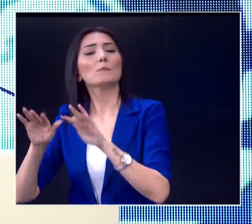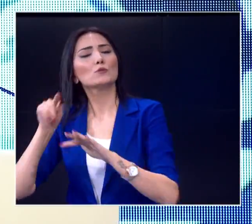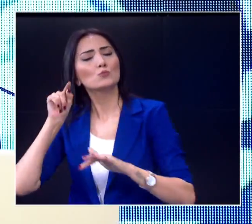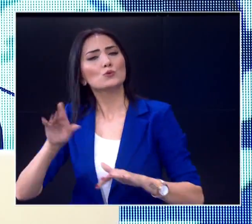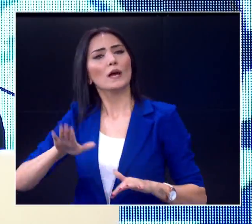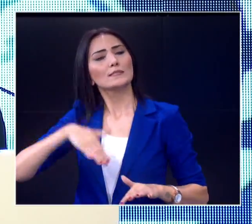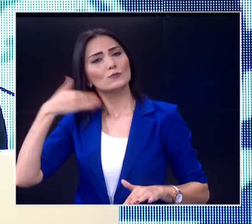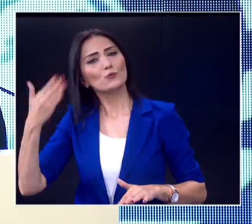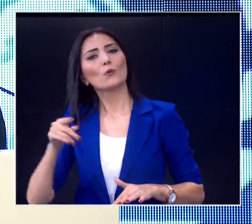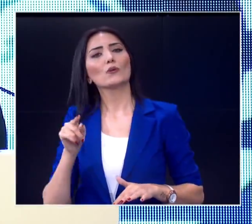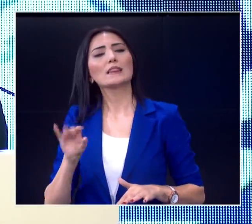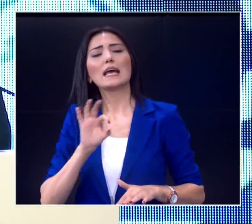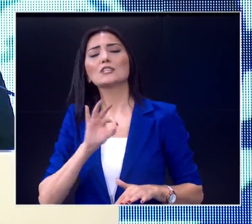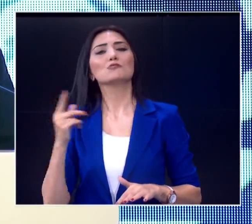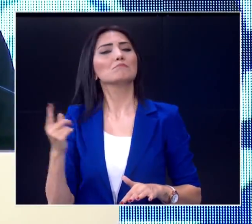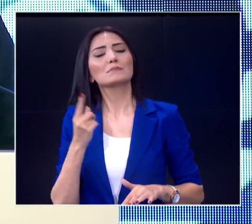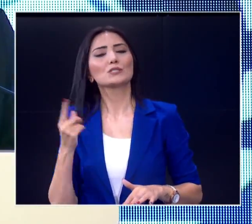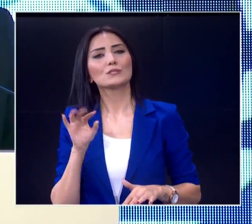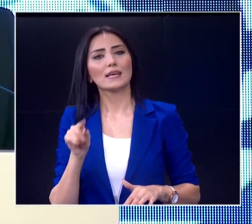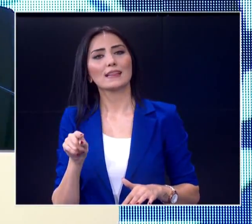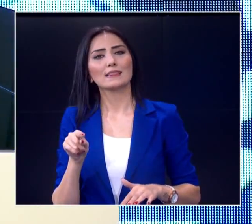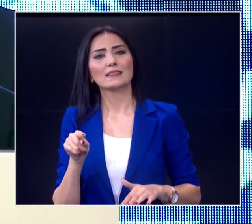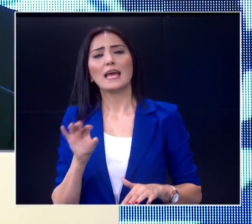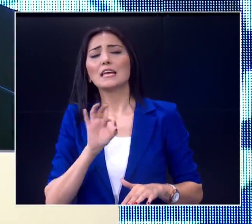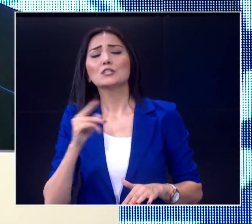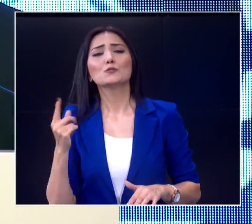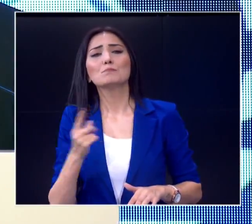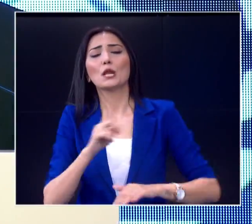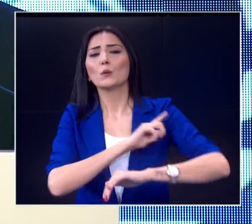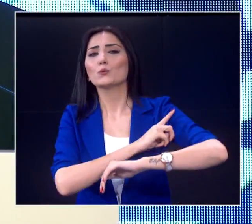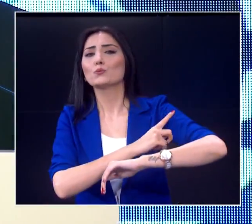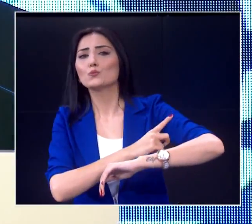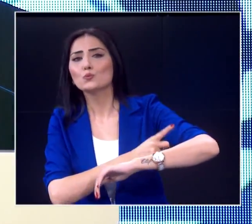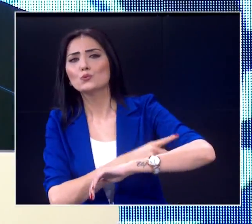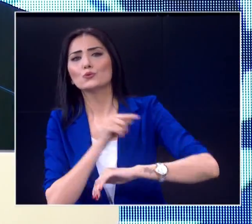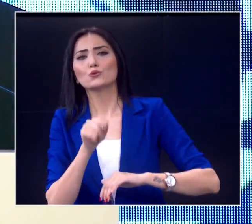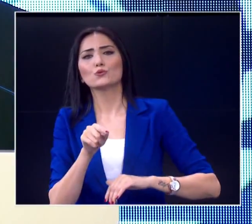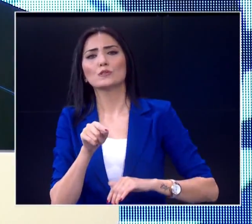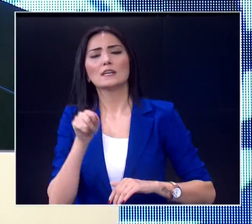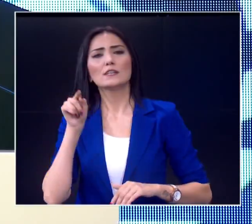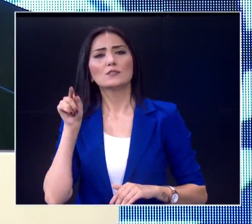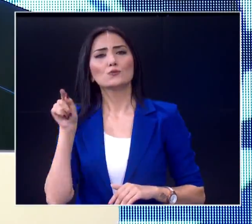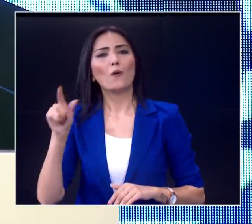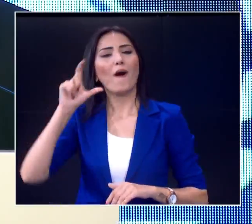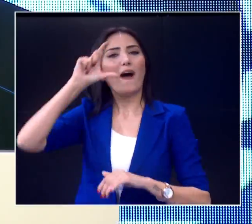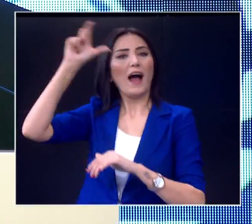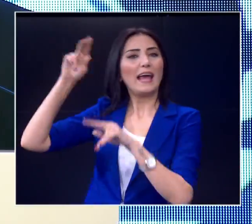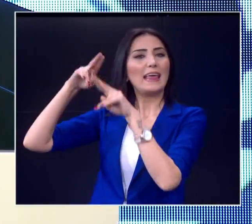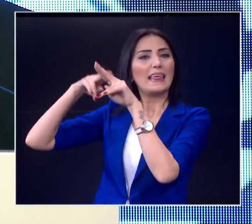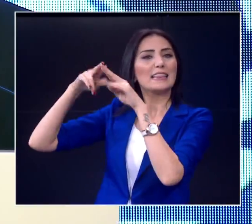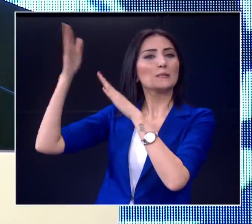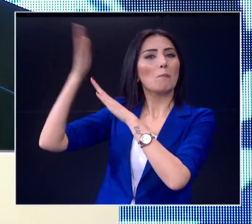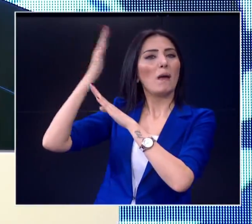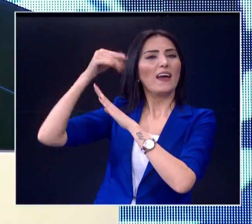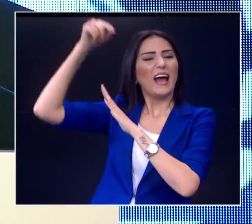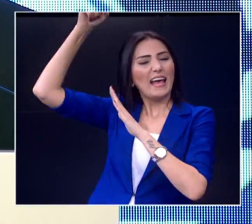da hiçbir şekilde hiçbir güç şu ay yıldızlı bayrağı